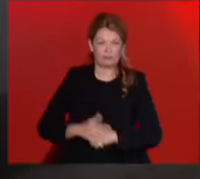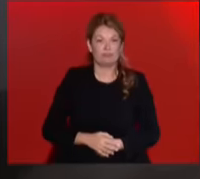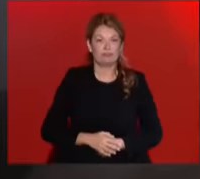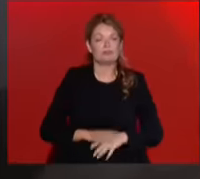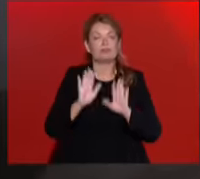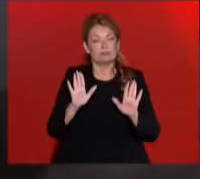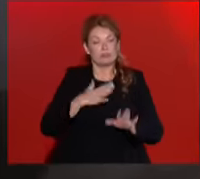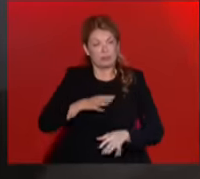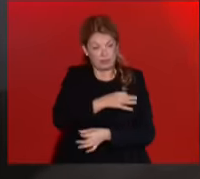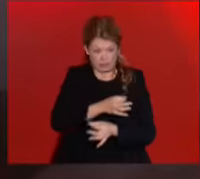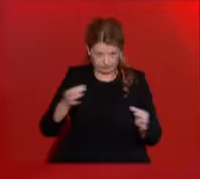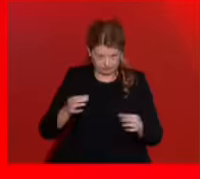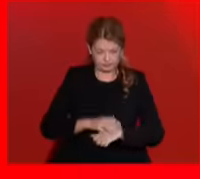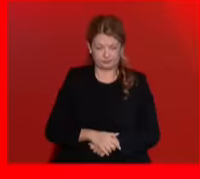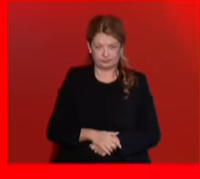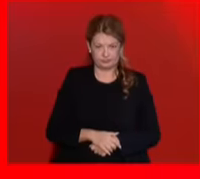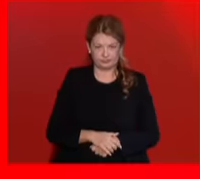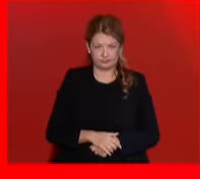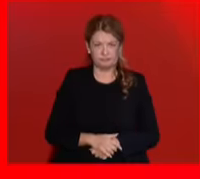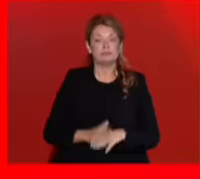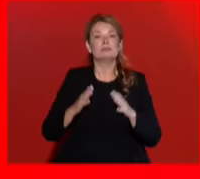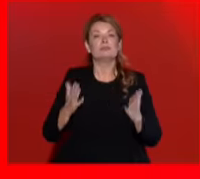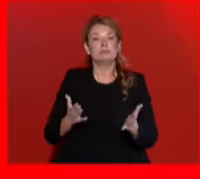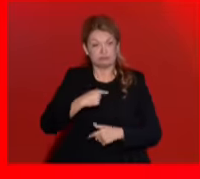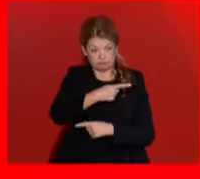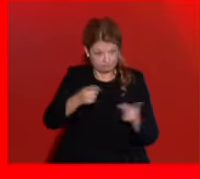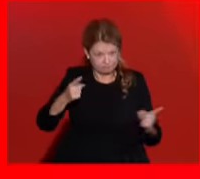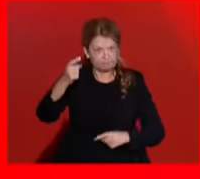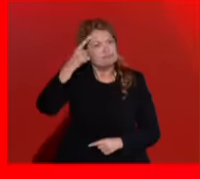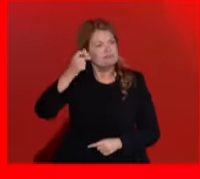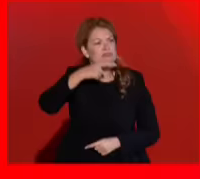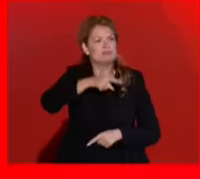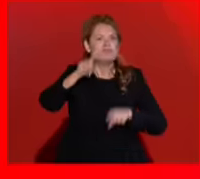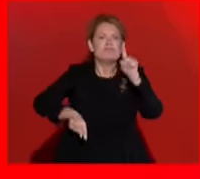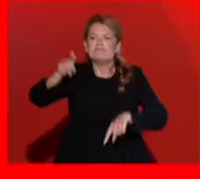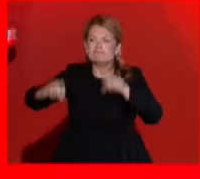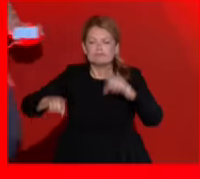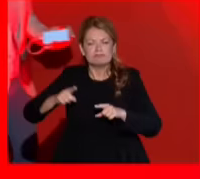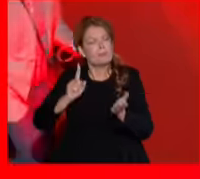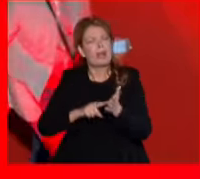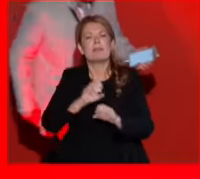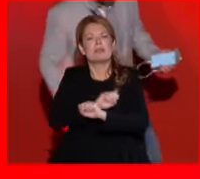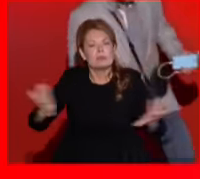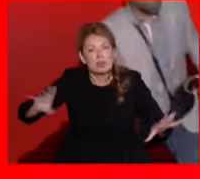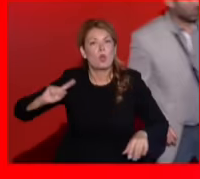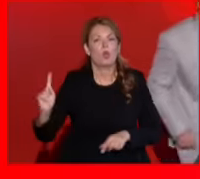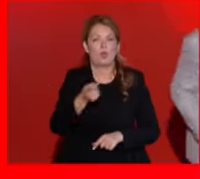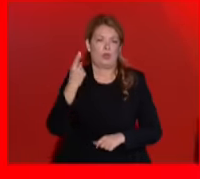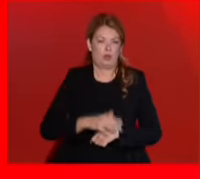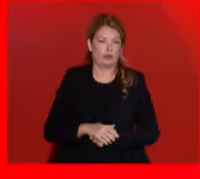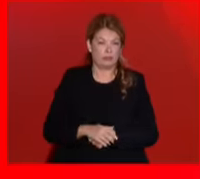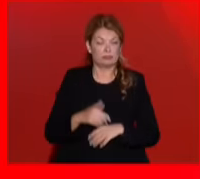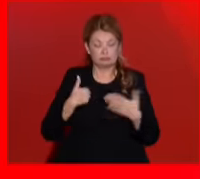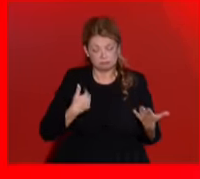Ακόμα και μέσα στην ένταση. Και να το ξέρουν οι εγκάθετοι, να το γνωρίζουν, ότι